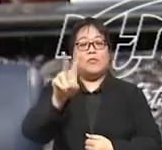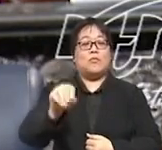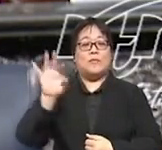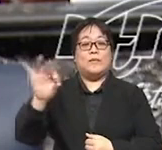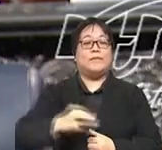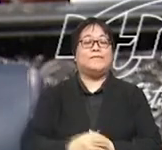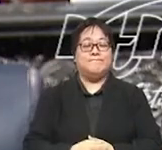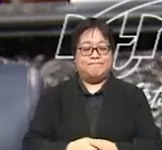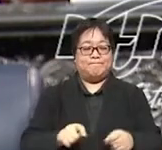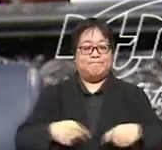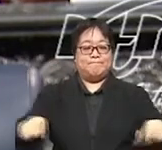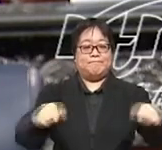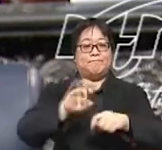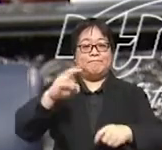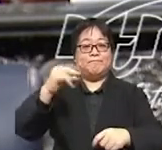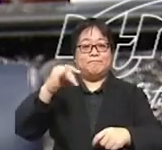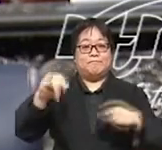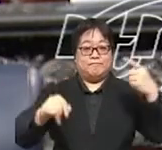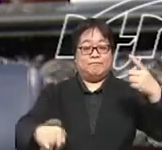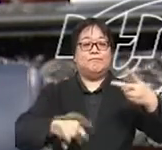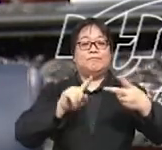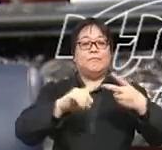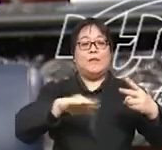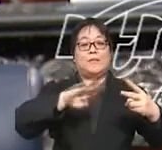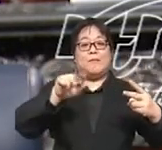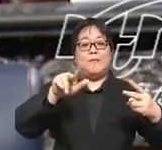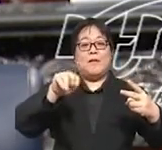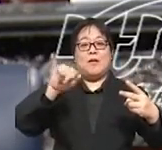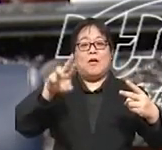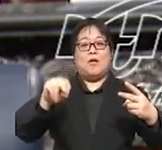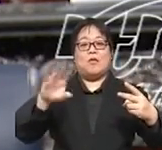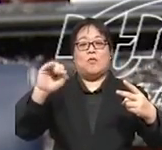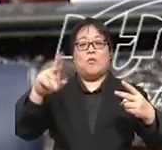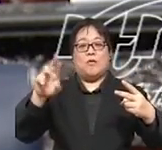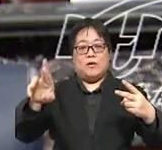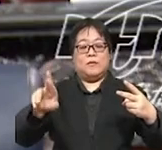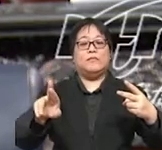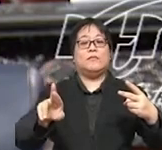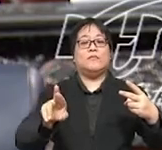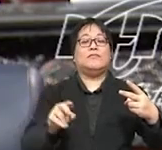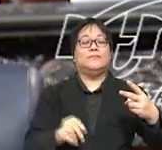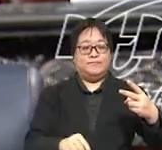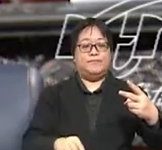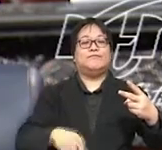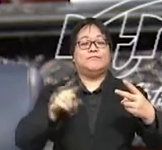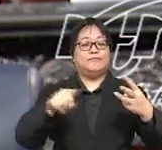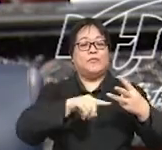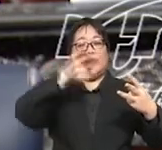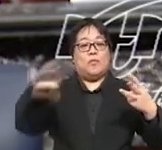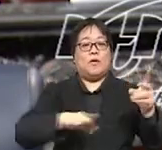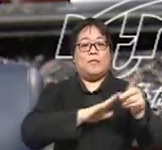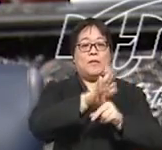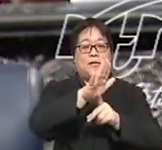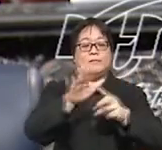Selain teknik ini kita ada dua lagi itu Banjaran kru ke di Sabah 12 Jun 2014 DC rafdan Bukit bendera